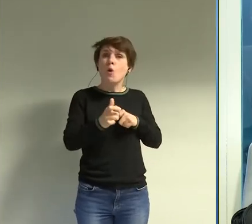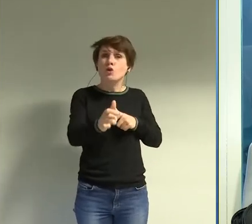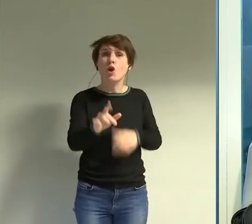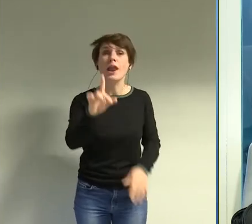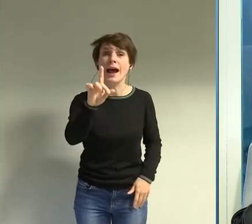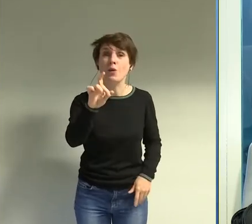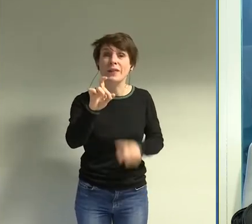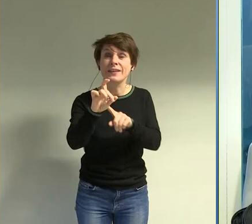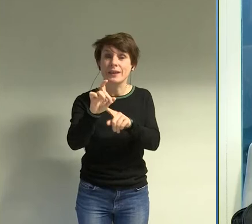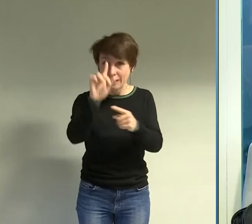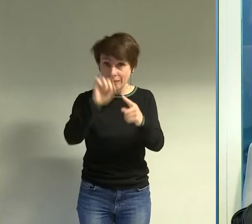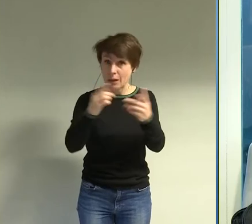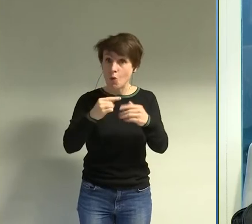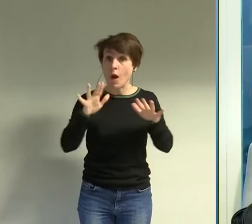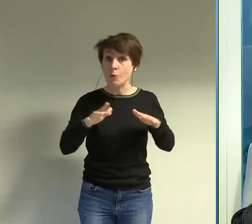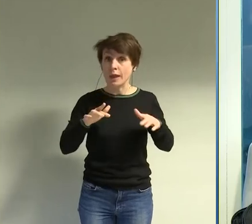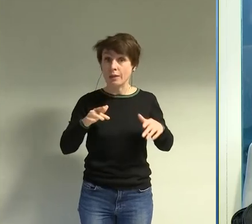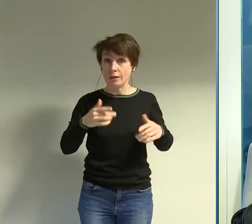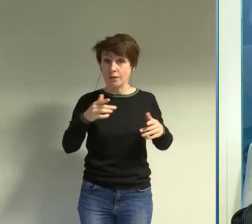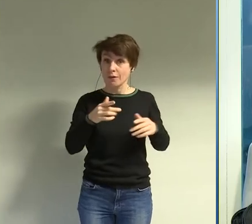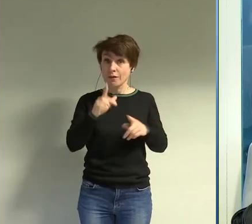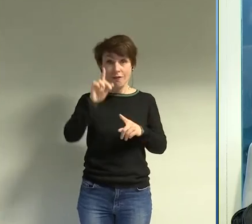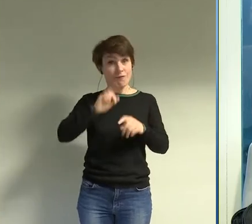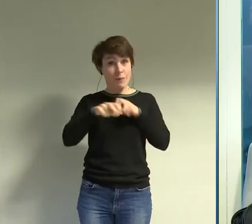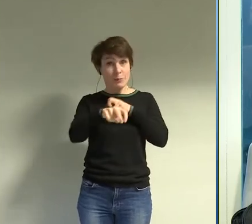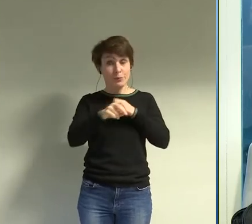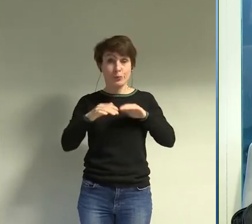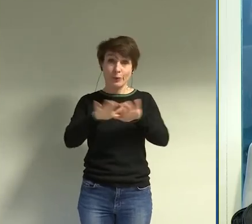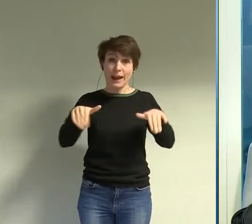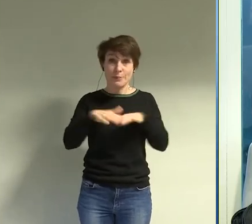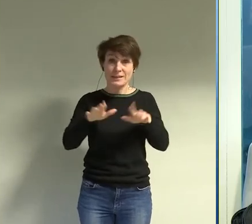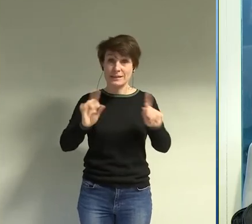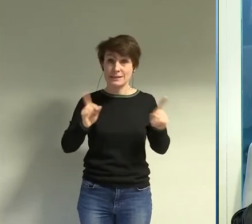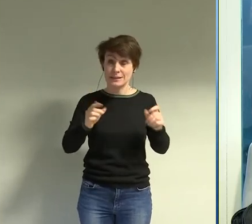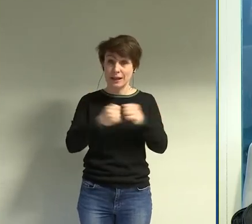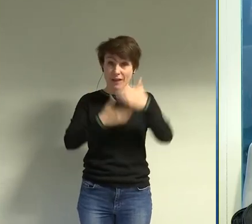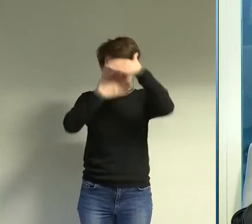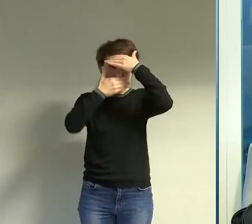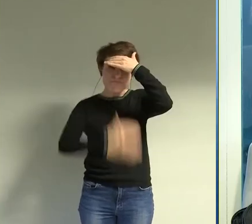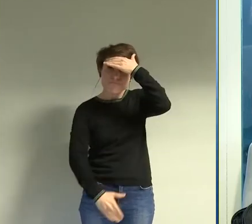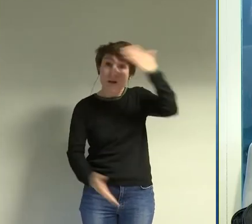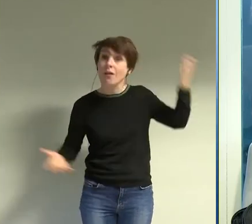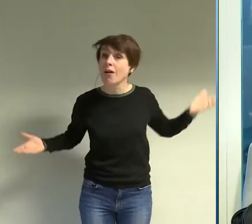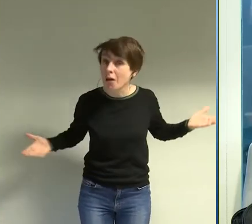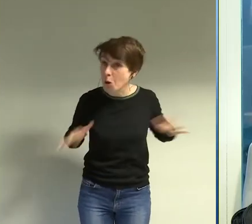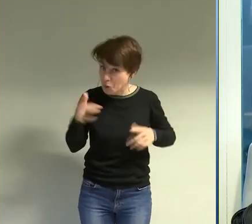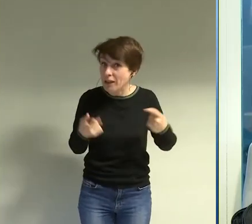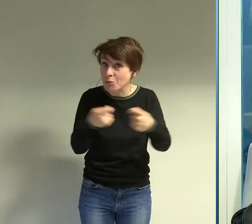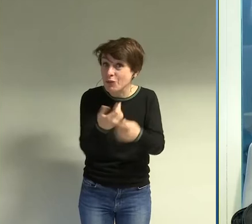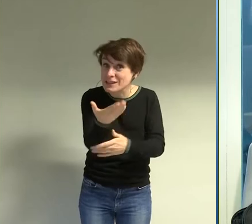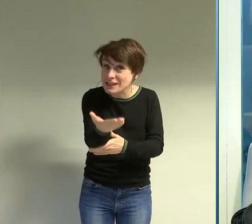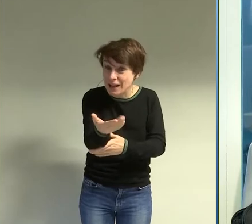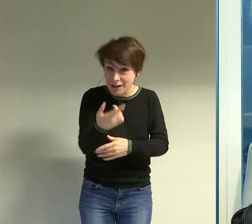le burqini qui s'est en tout cas c'est l'occupation de leyme l'année 2021 2022 pour la transition vers